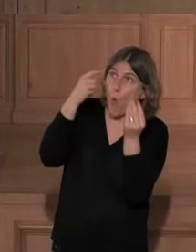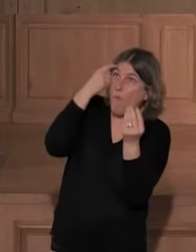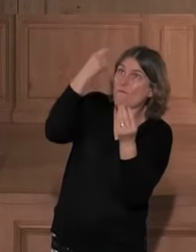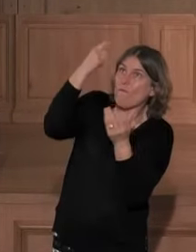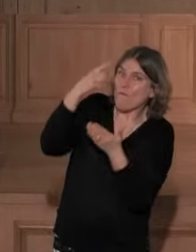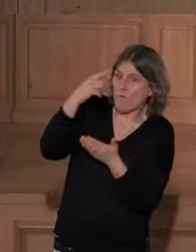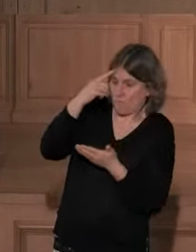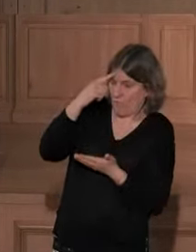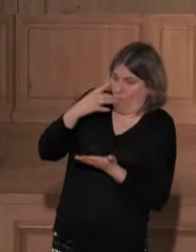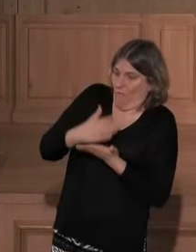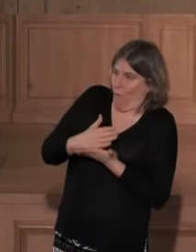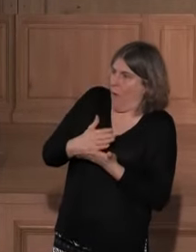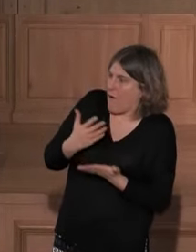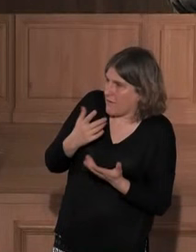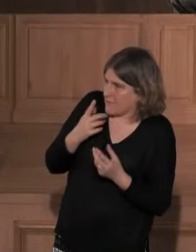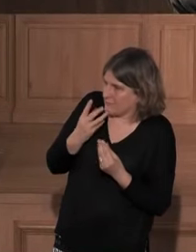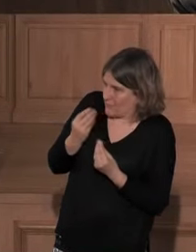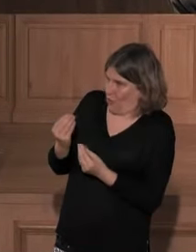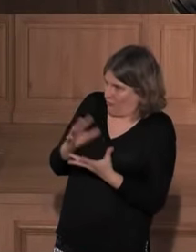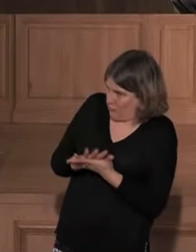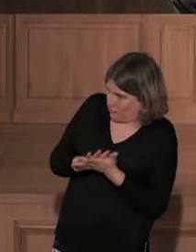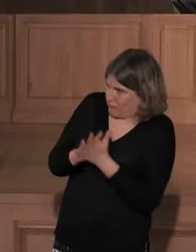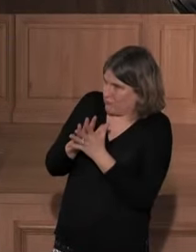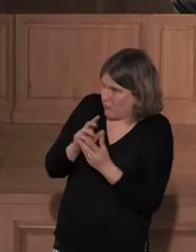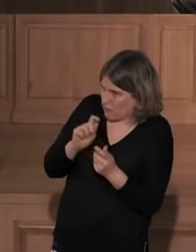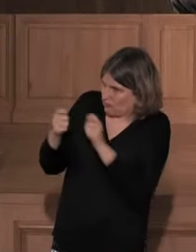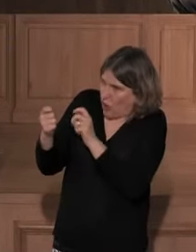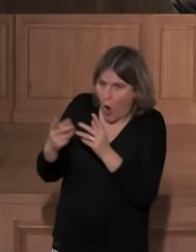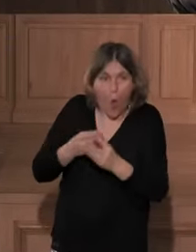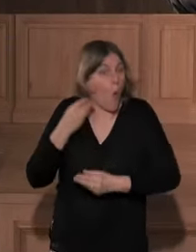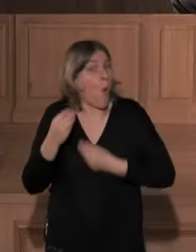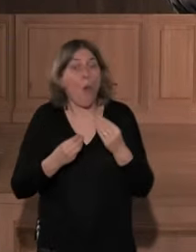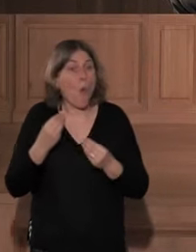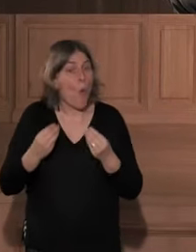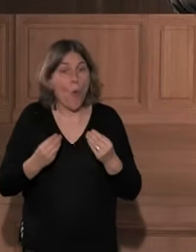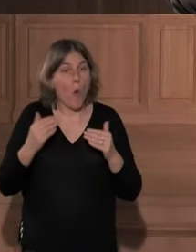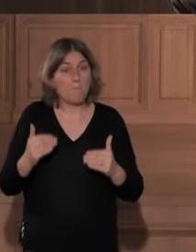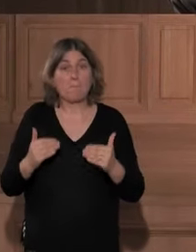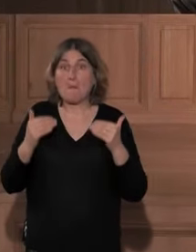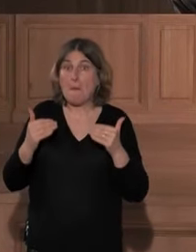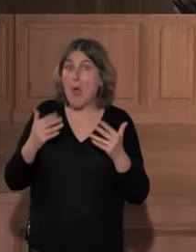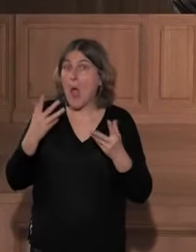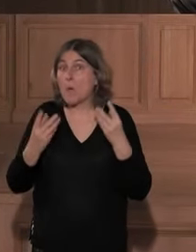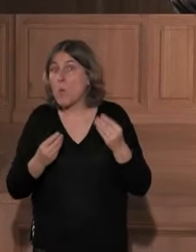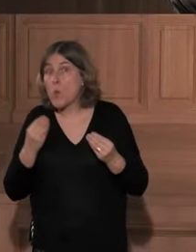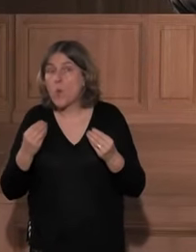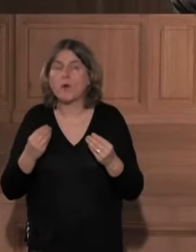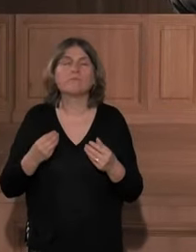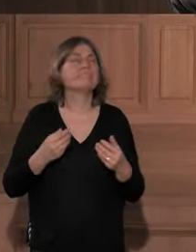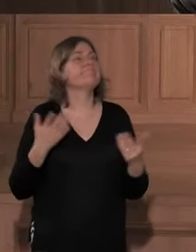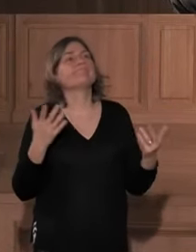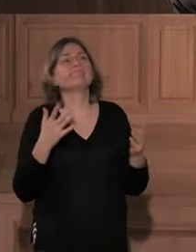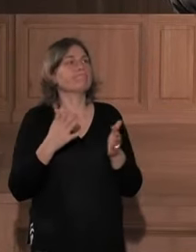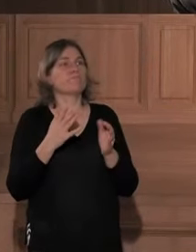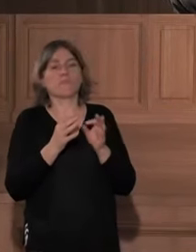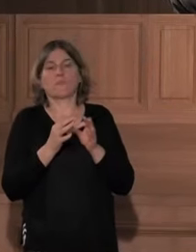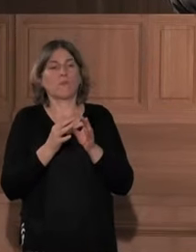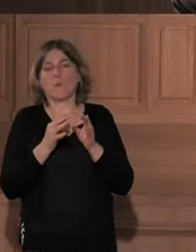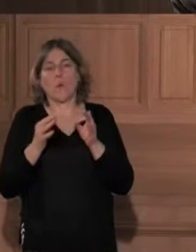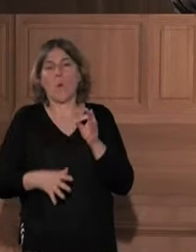de pratiquer? Vous êtes pratiquant l'un et l'autre. Est-ce que ça a un impact ou est-ce que non, c'est ça n'a pas d'impact parce que j'ai mis